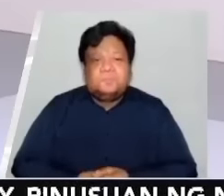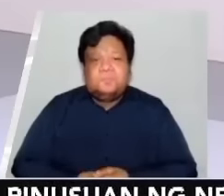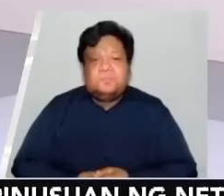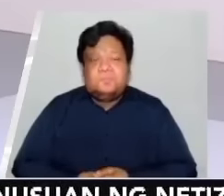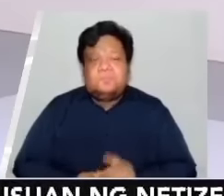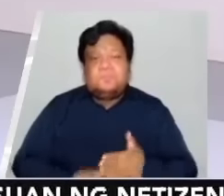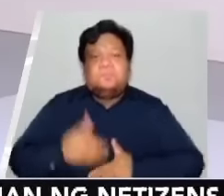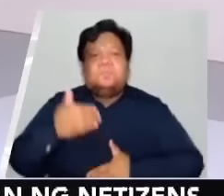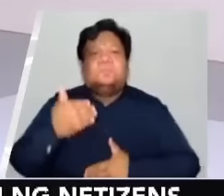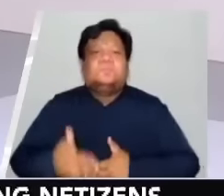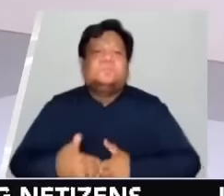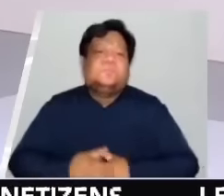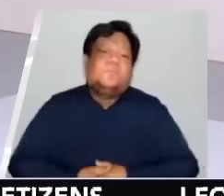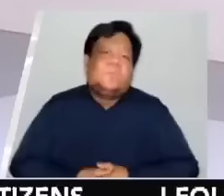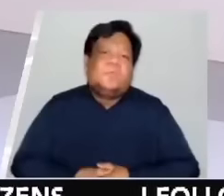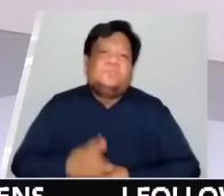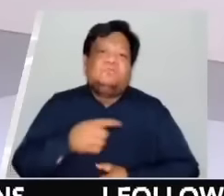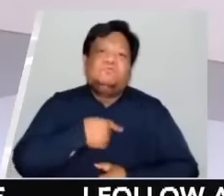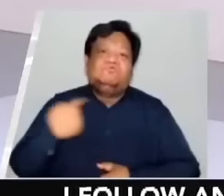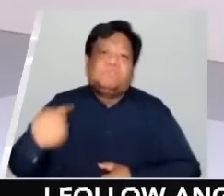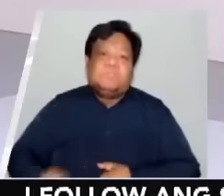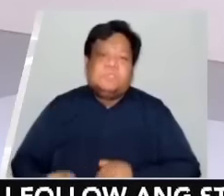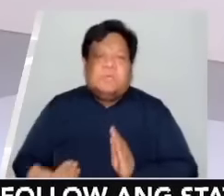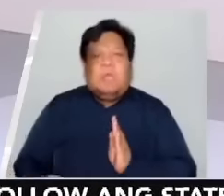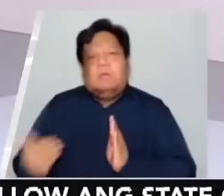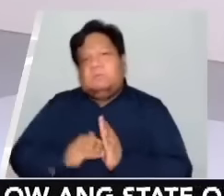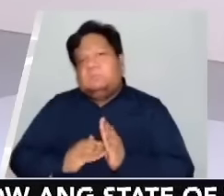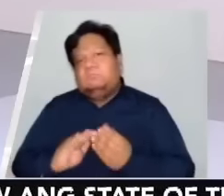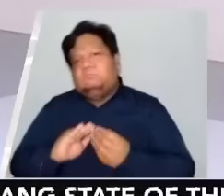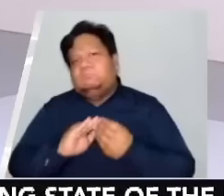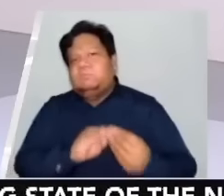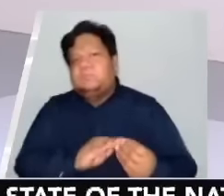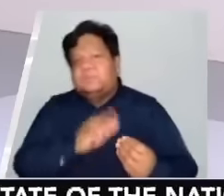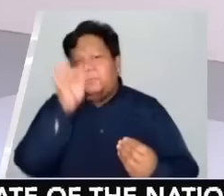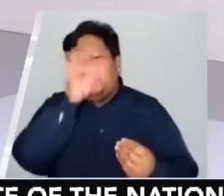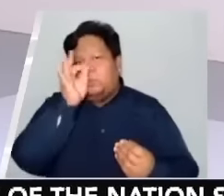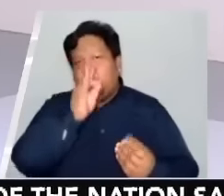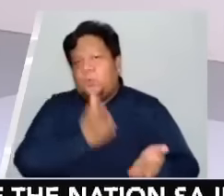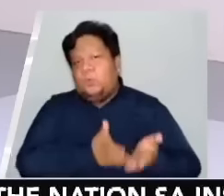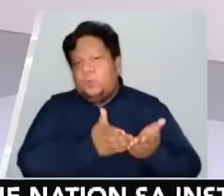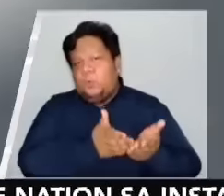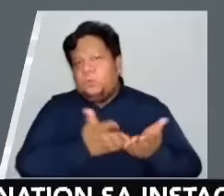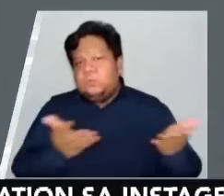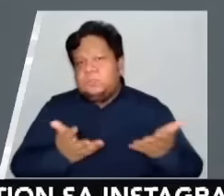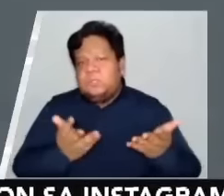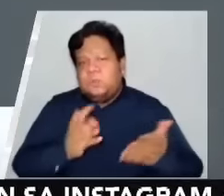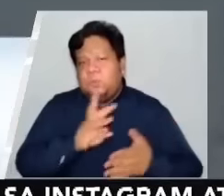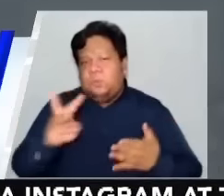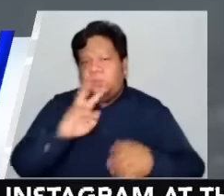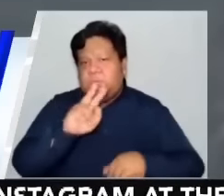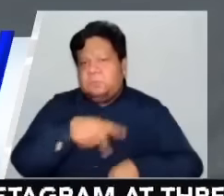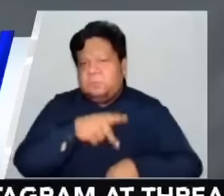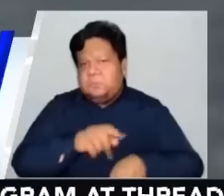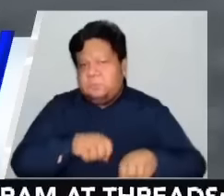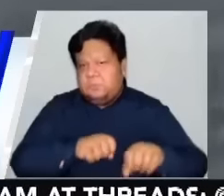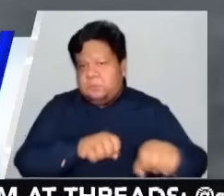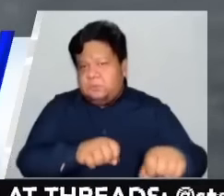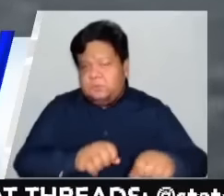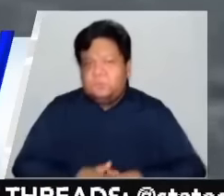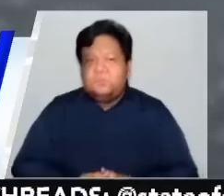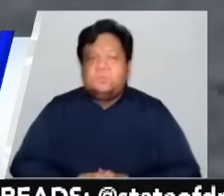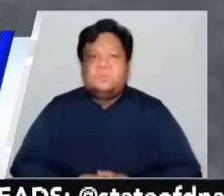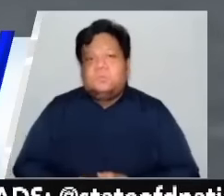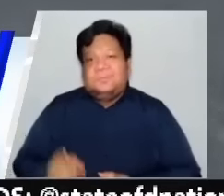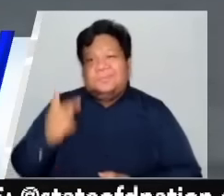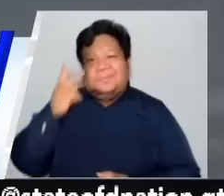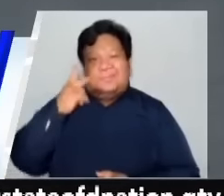ang China sa mga mangingisdang Pinoy sa West Philippines sea kahit pa Masama ang panahon nilapitan ng helicopter ng China ang mga pilipino